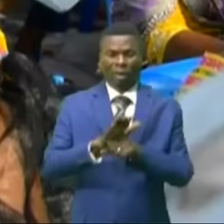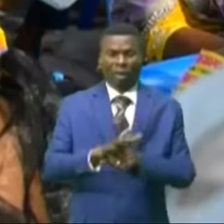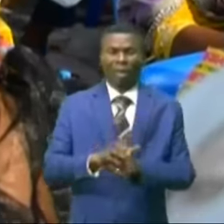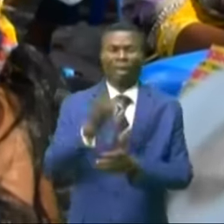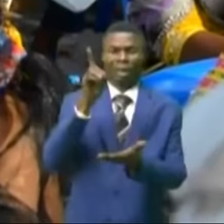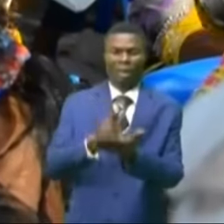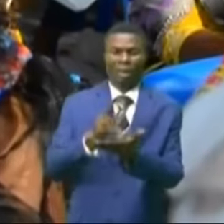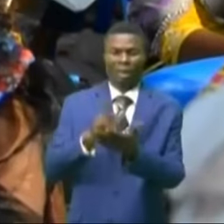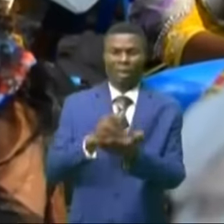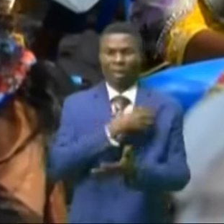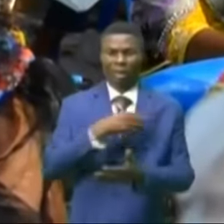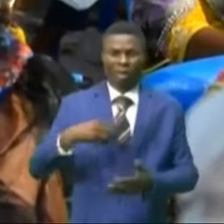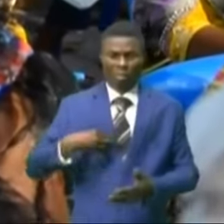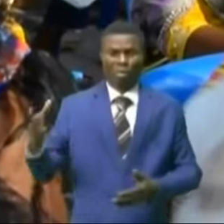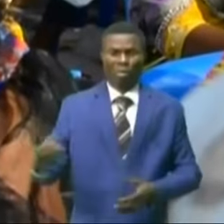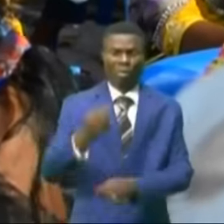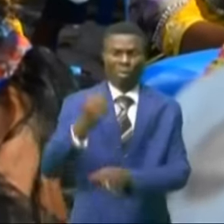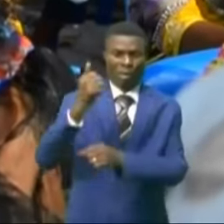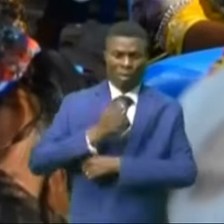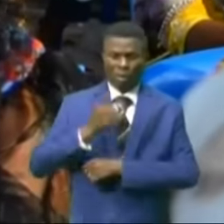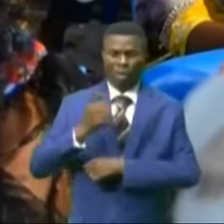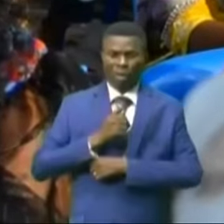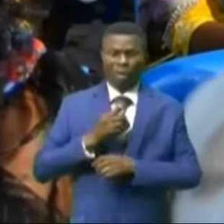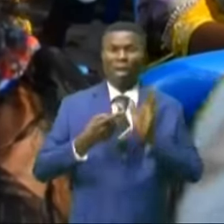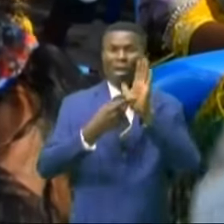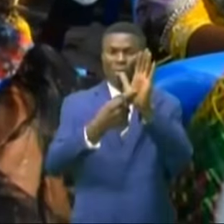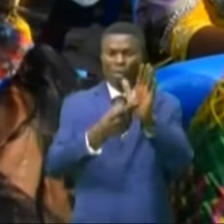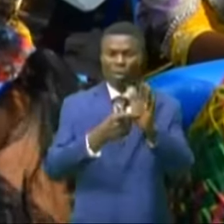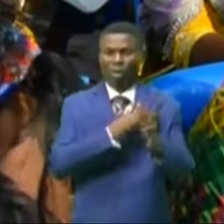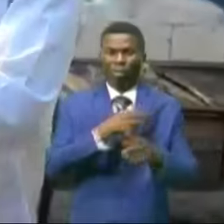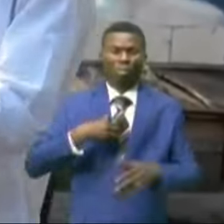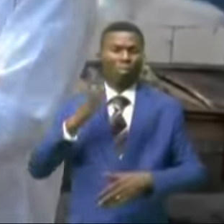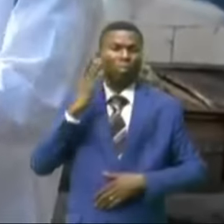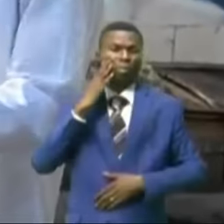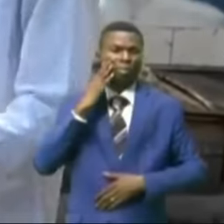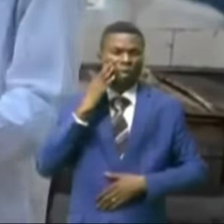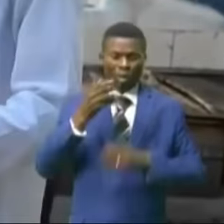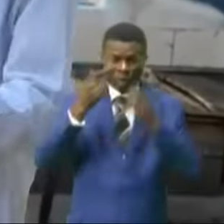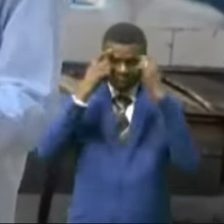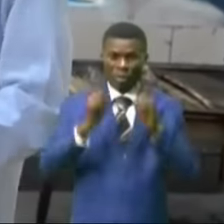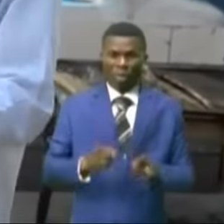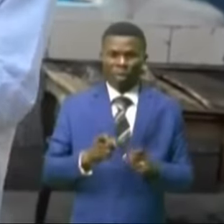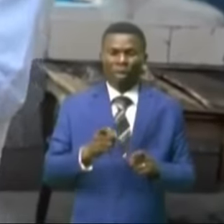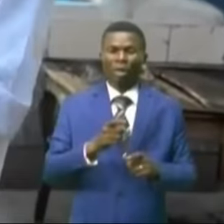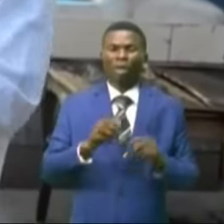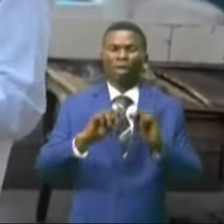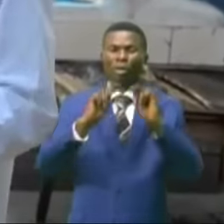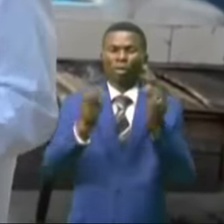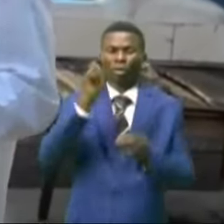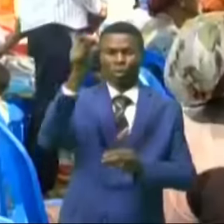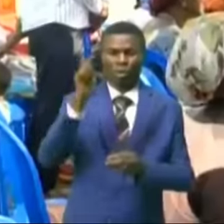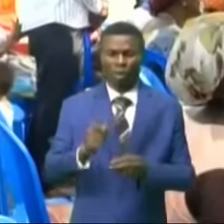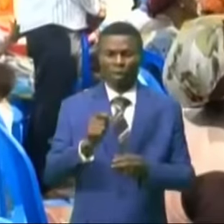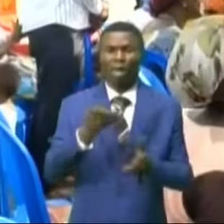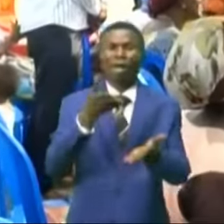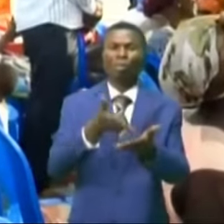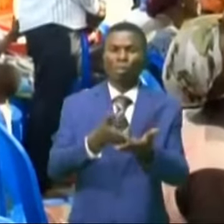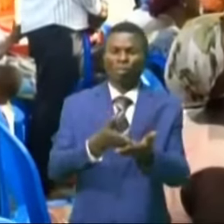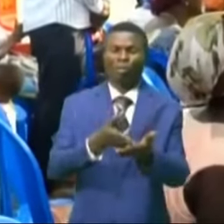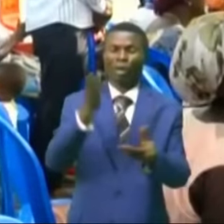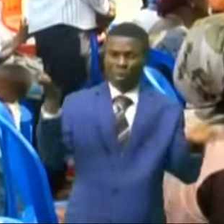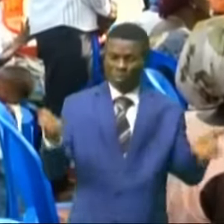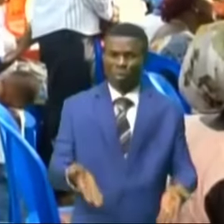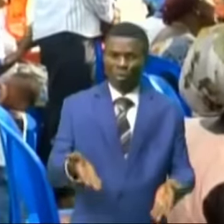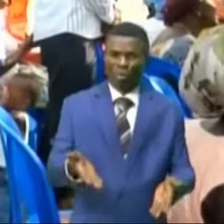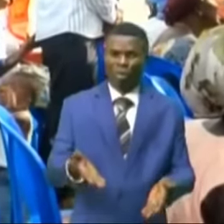de mère du désarmement lui révélé par Marie avec une teneur quelque peu militaire est un titre existentiel